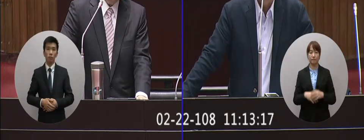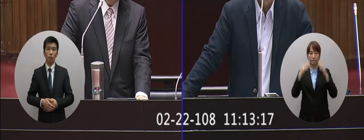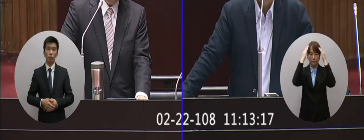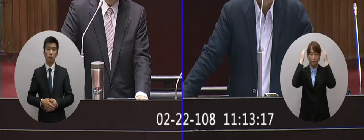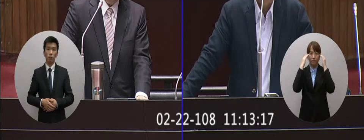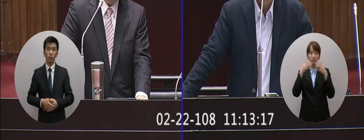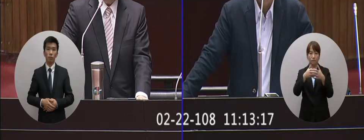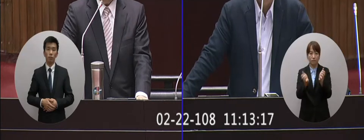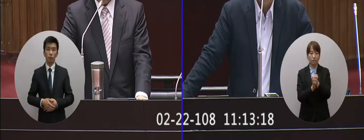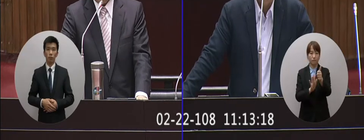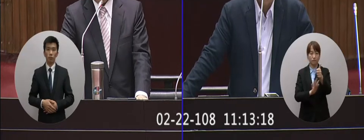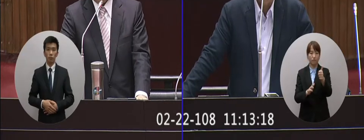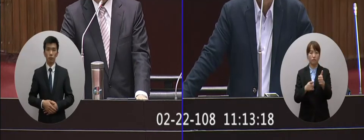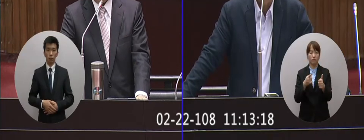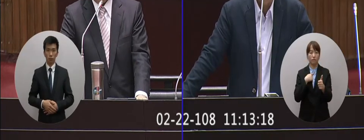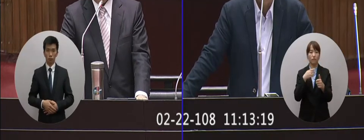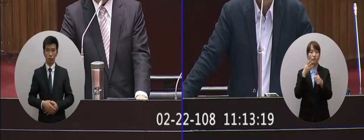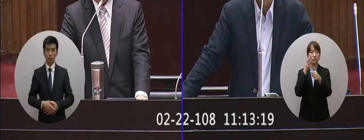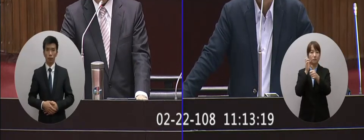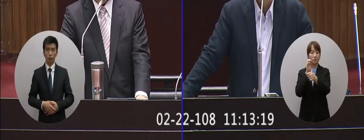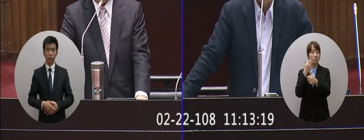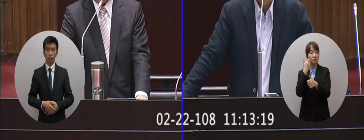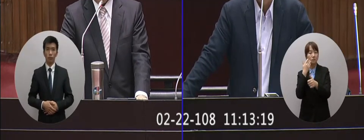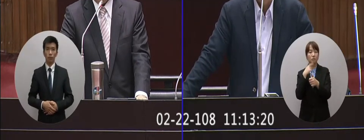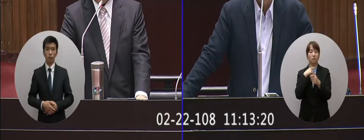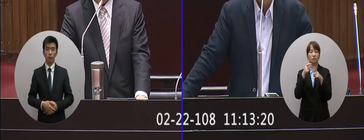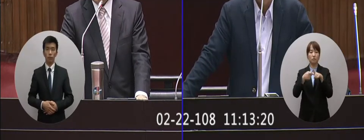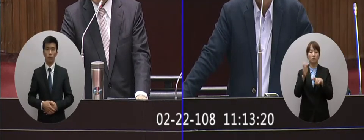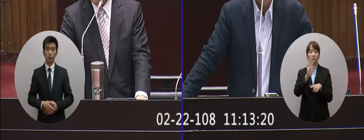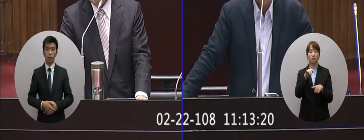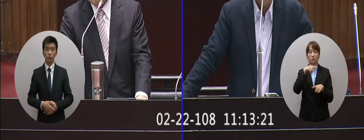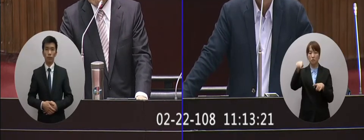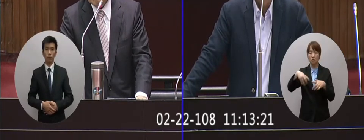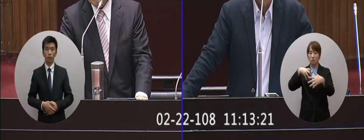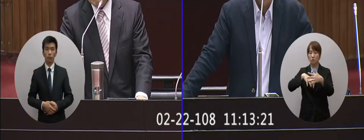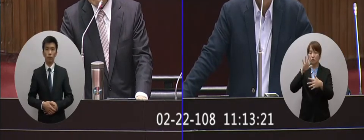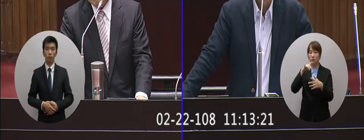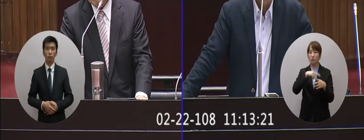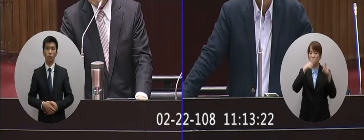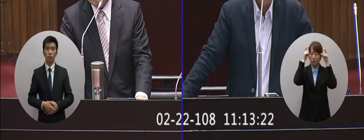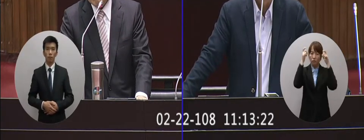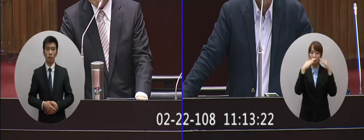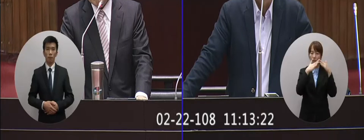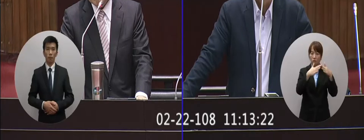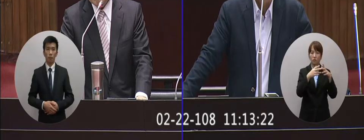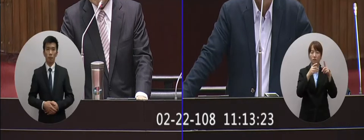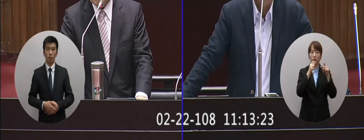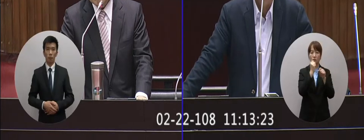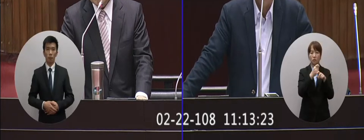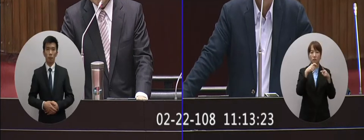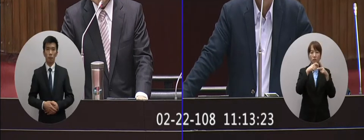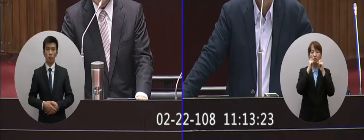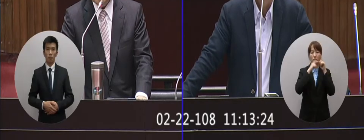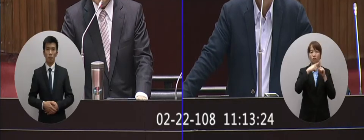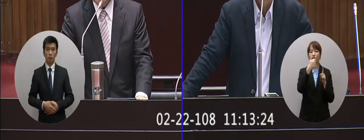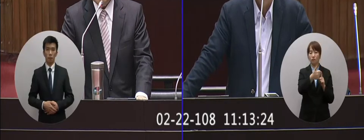韩国瑜团队里面，我不方便指名是谁了哈。他们也有人讲说，其实我们高雄市的施工品质不